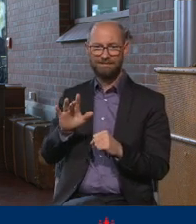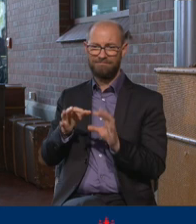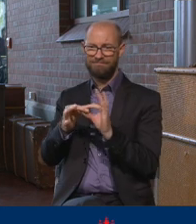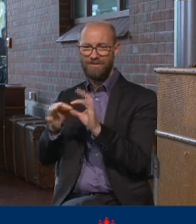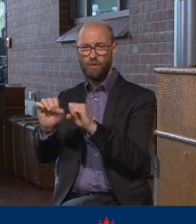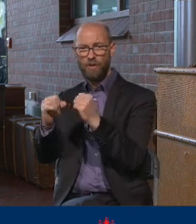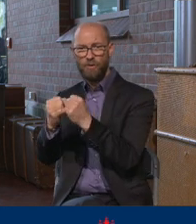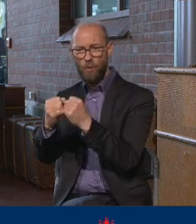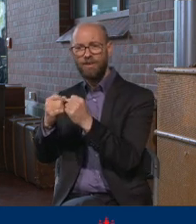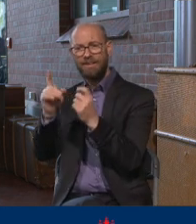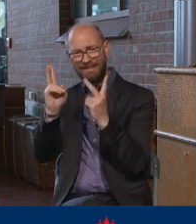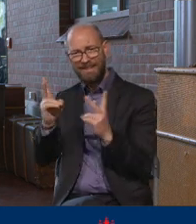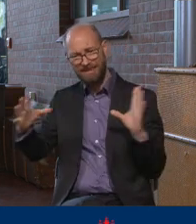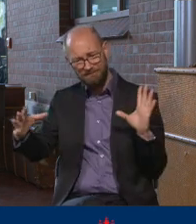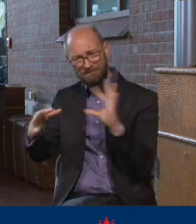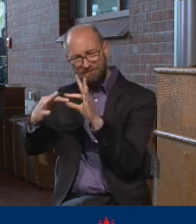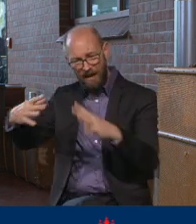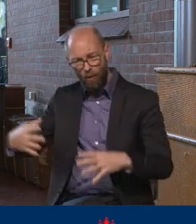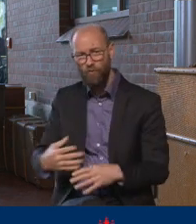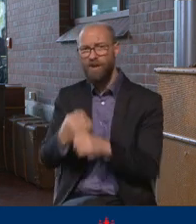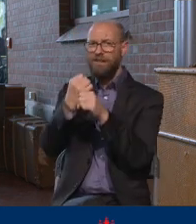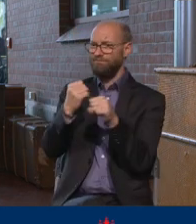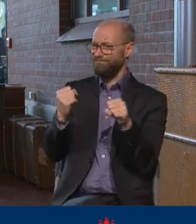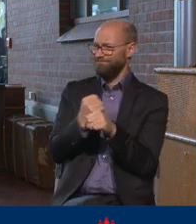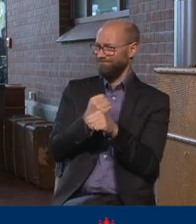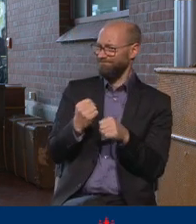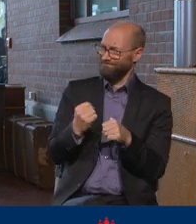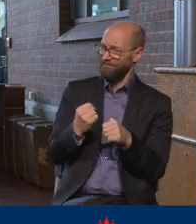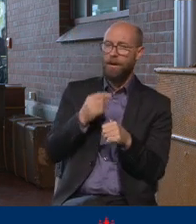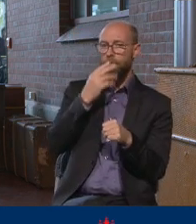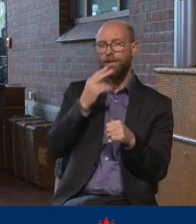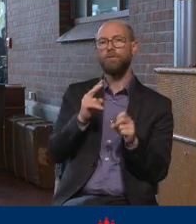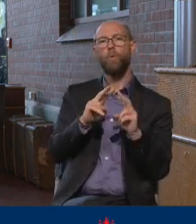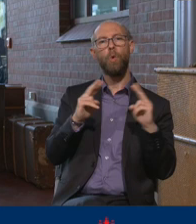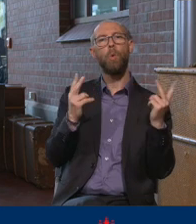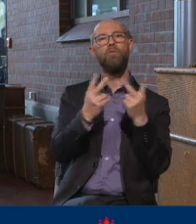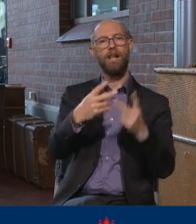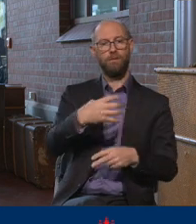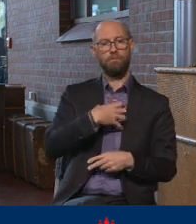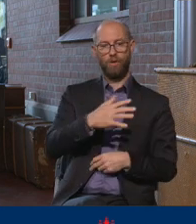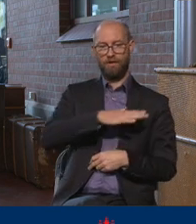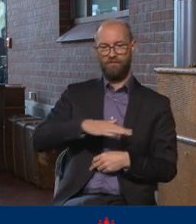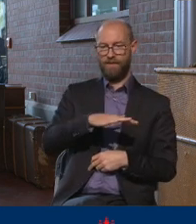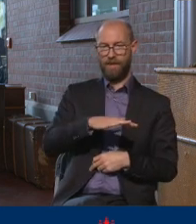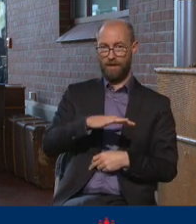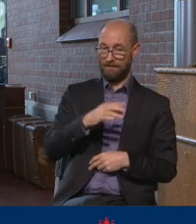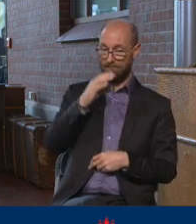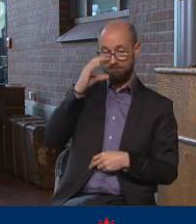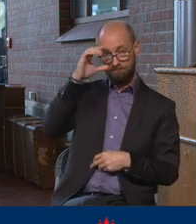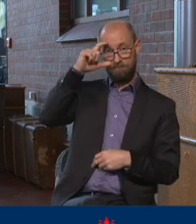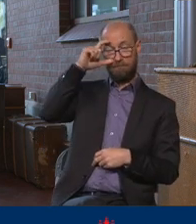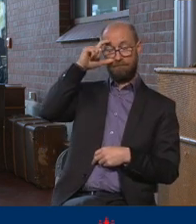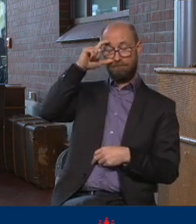ich werde aber versuchen einen übergang hin zu kriegen aus sicht der umweltbehörde haben wir es mit bei diesem planungsprozess wie ich